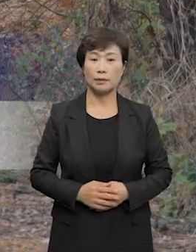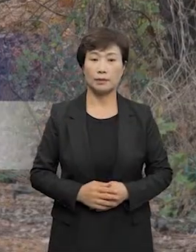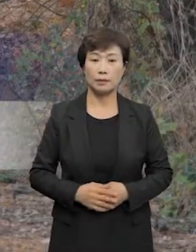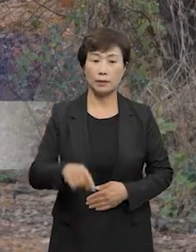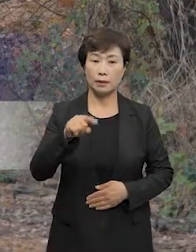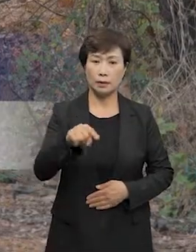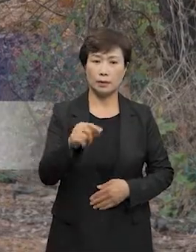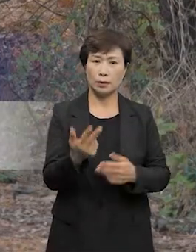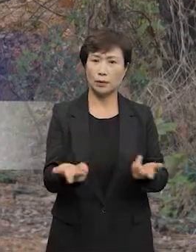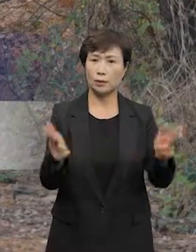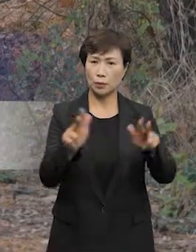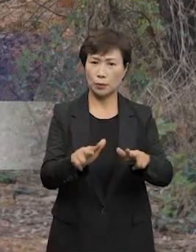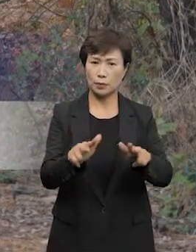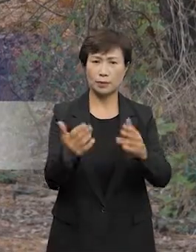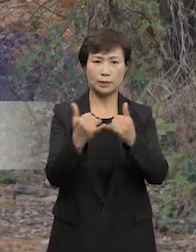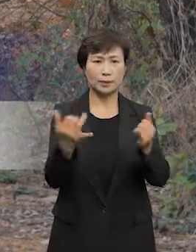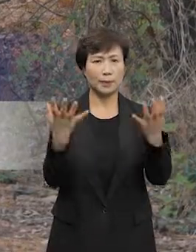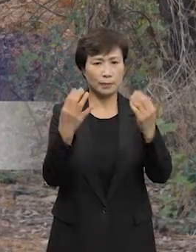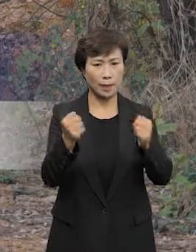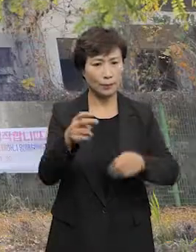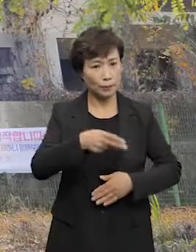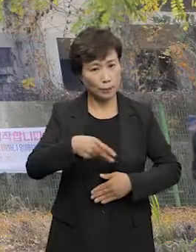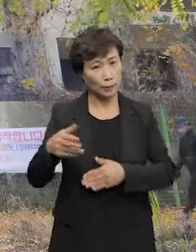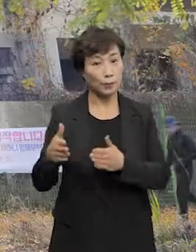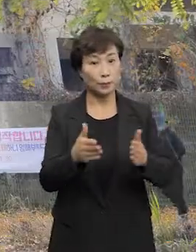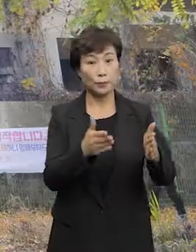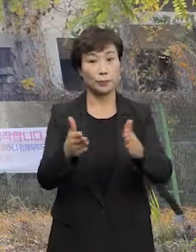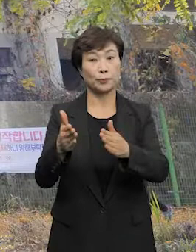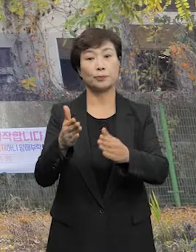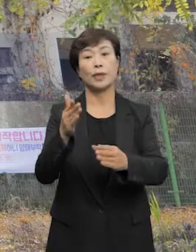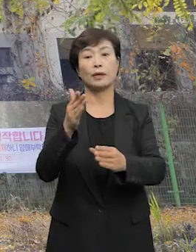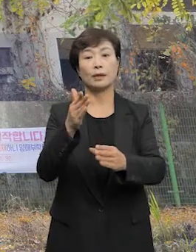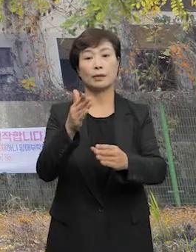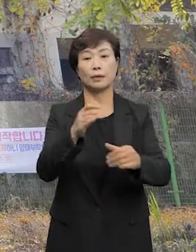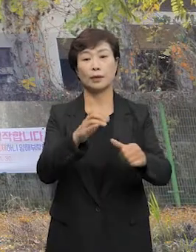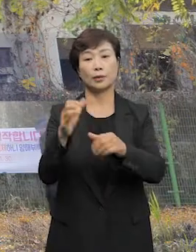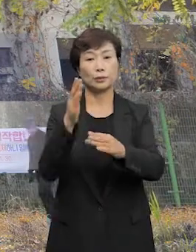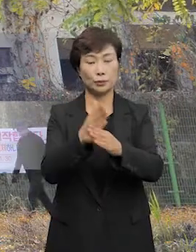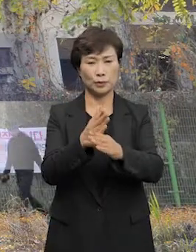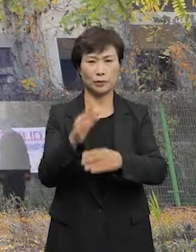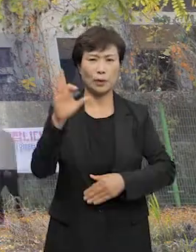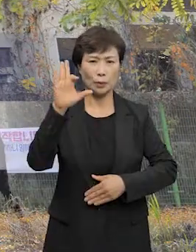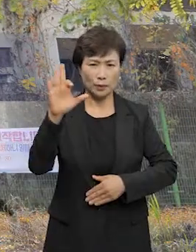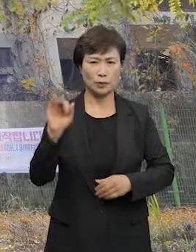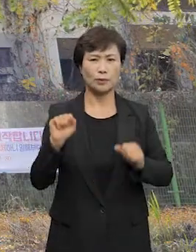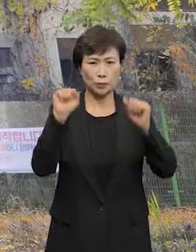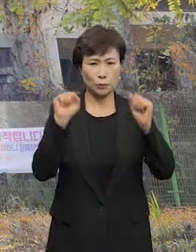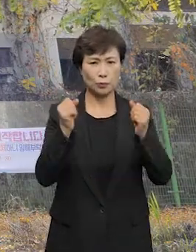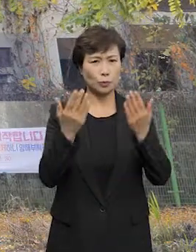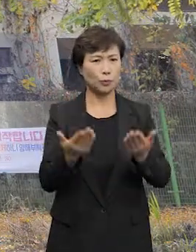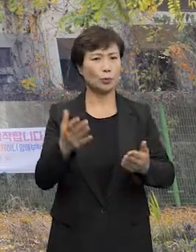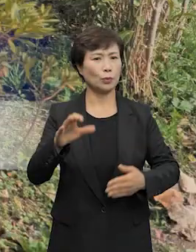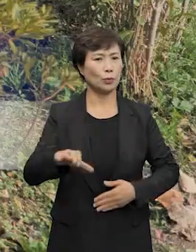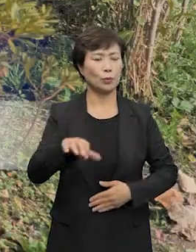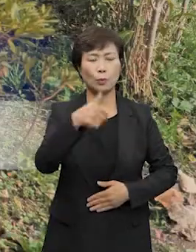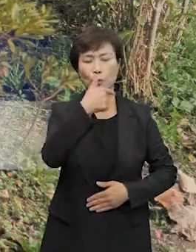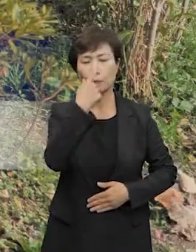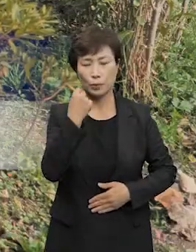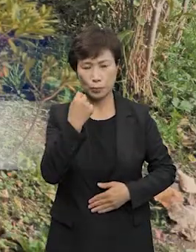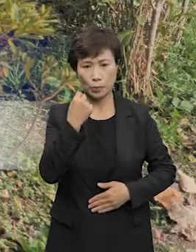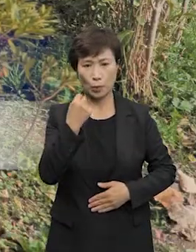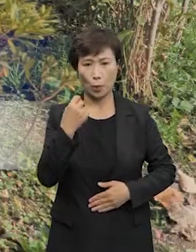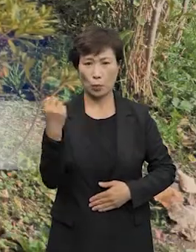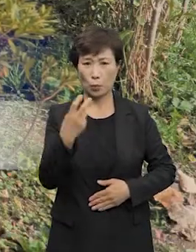화정근린공원은 많은 시민들이 산책로로 이용하고 있지만 화장실 운동 휴게시설 등 공원 기반시설이 부족하고